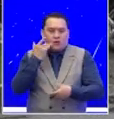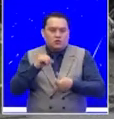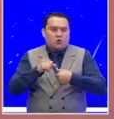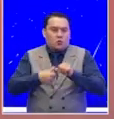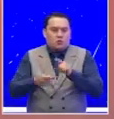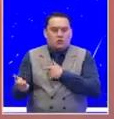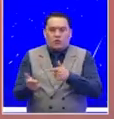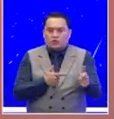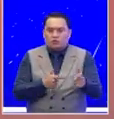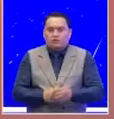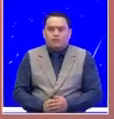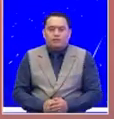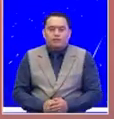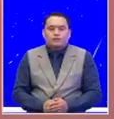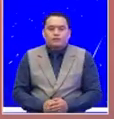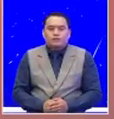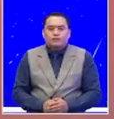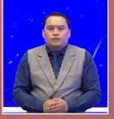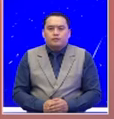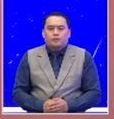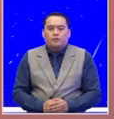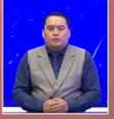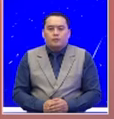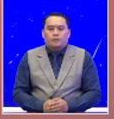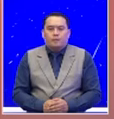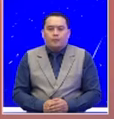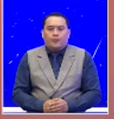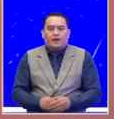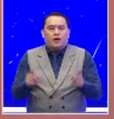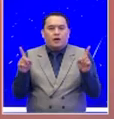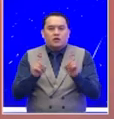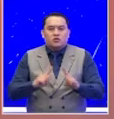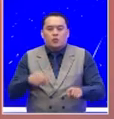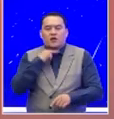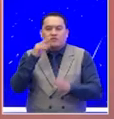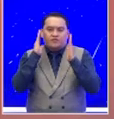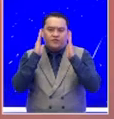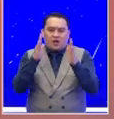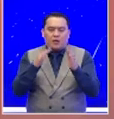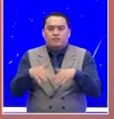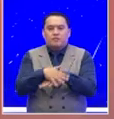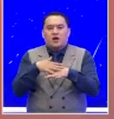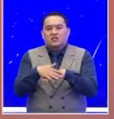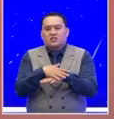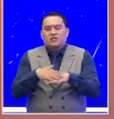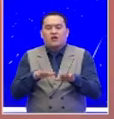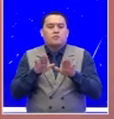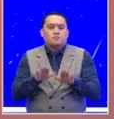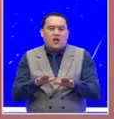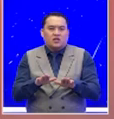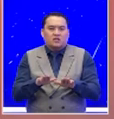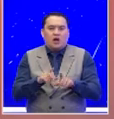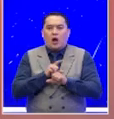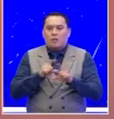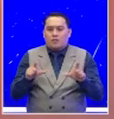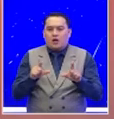готовности. Оповещение населения производится ежедневно. Особое внимание уделяется объектам с массовым пребыванием людей. Это такие